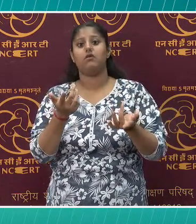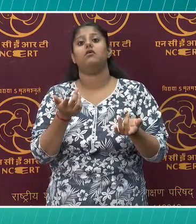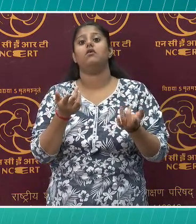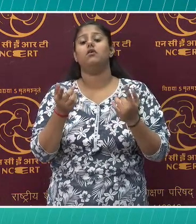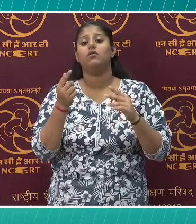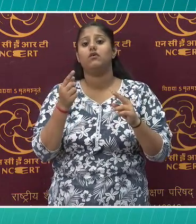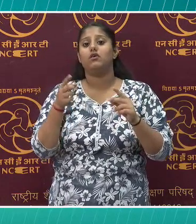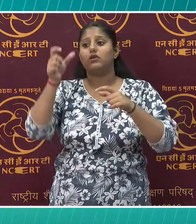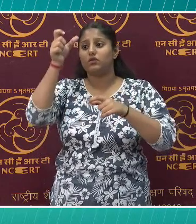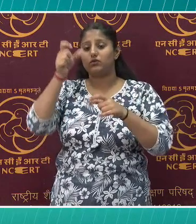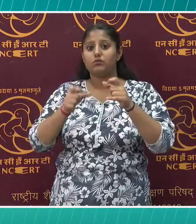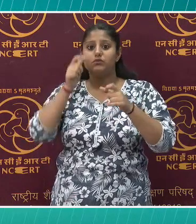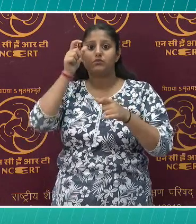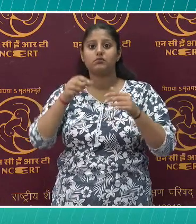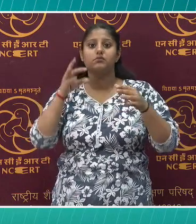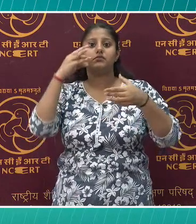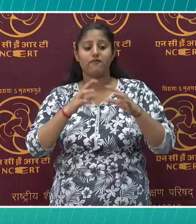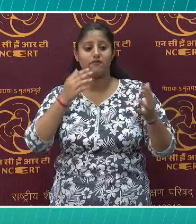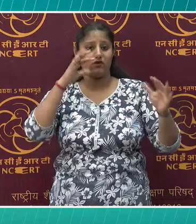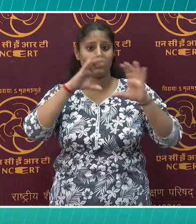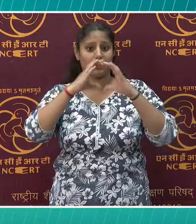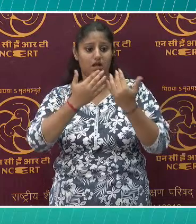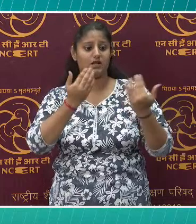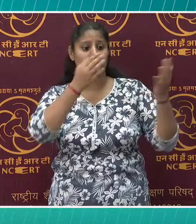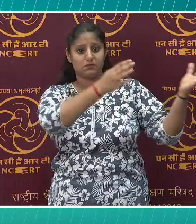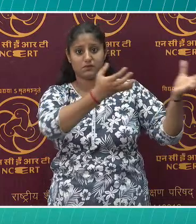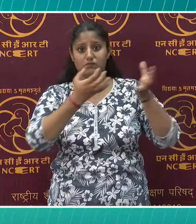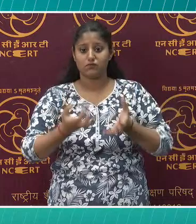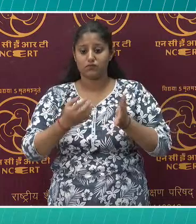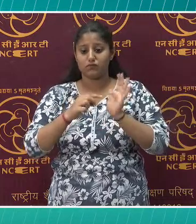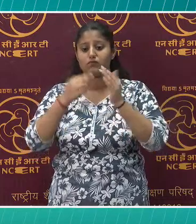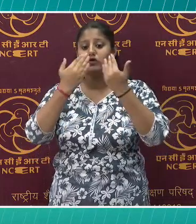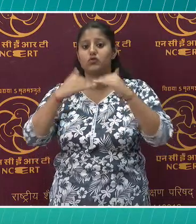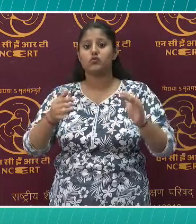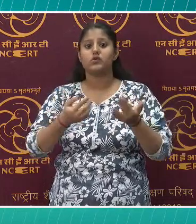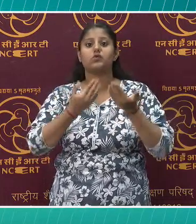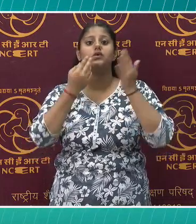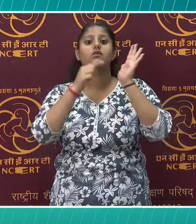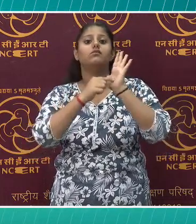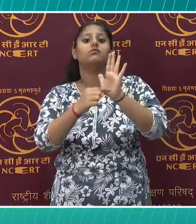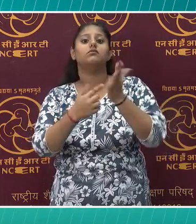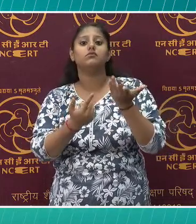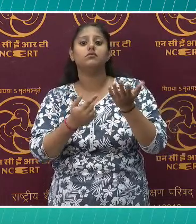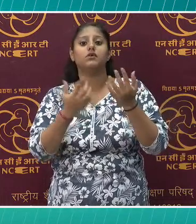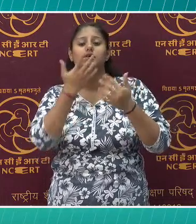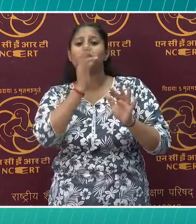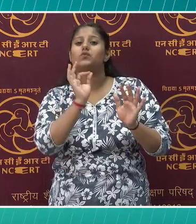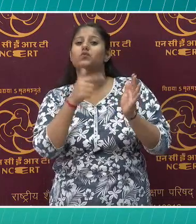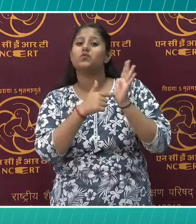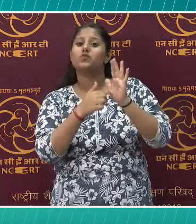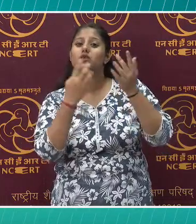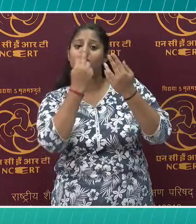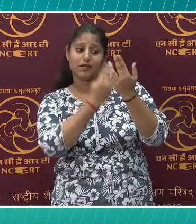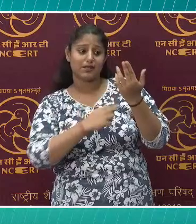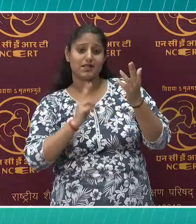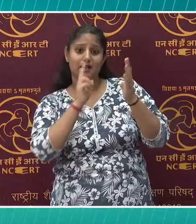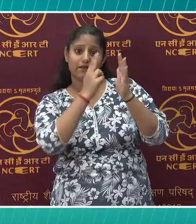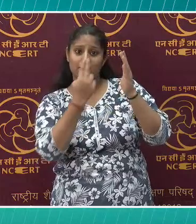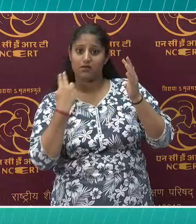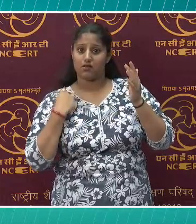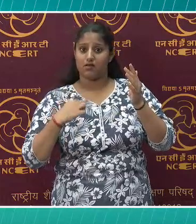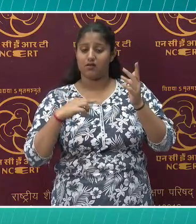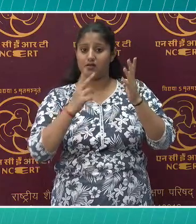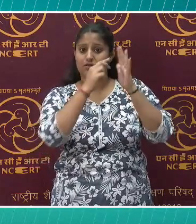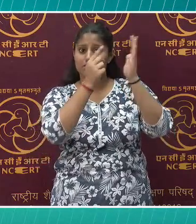दैट इंक्लूसिविटी शुड कम. एक बच्चों के सामने बोलेंगे कि देखिए ये कितना सुंदर डिज़ाइन बनाते हैं या कितनी